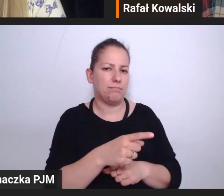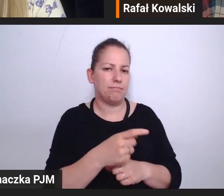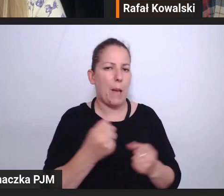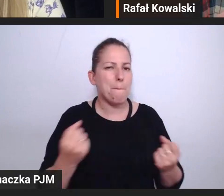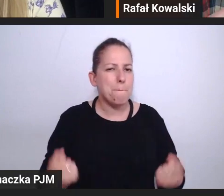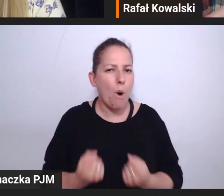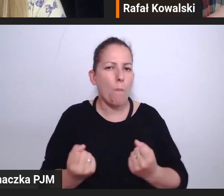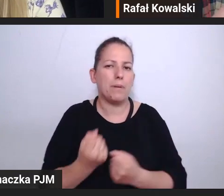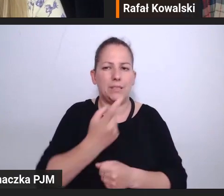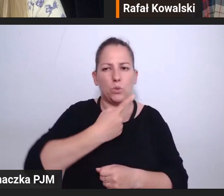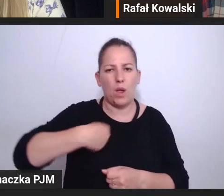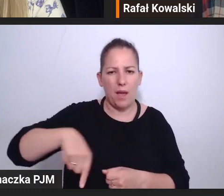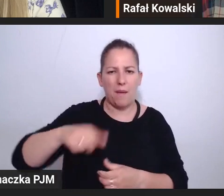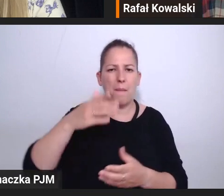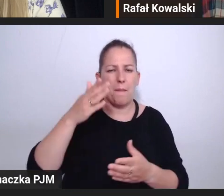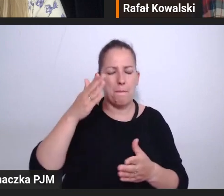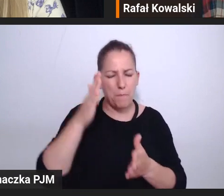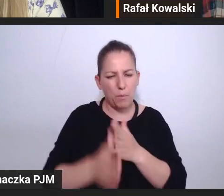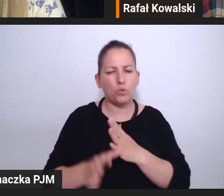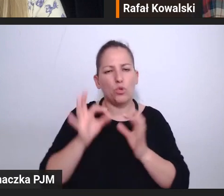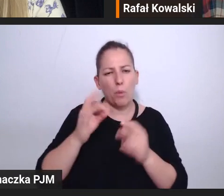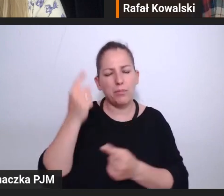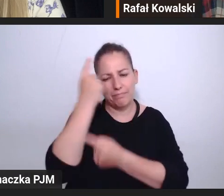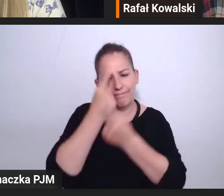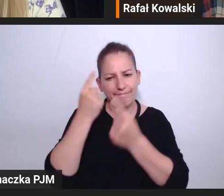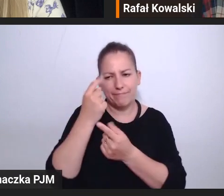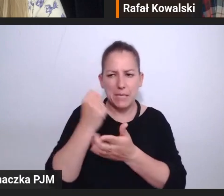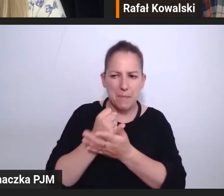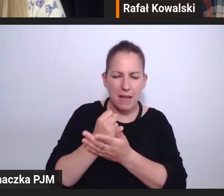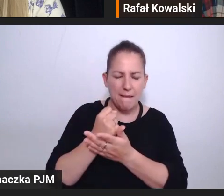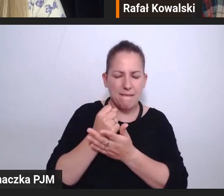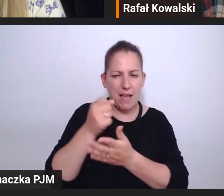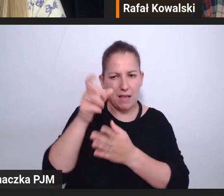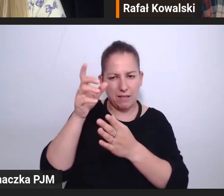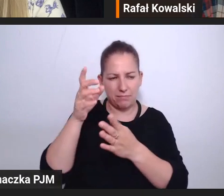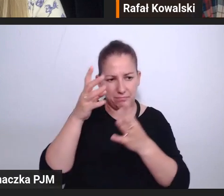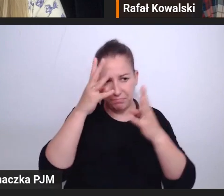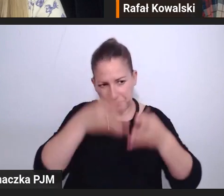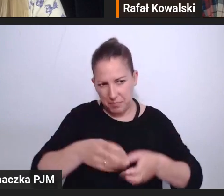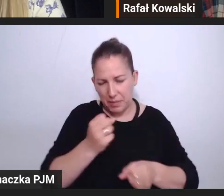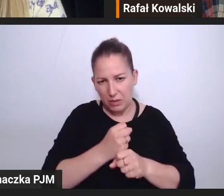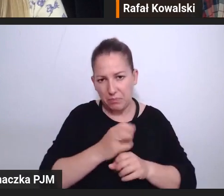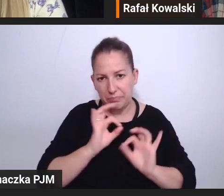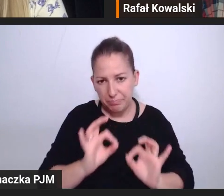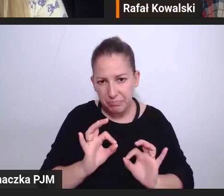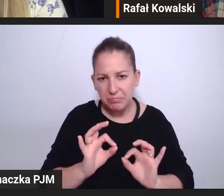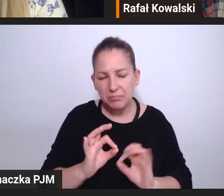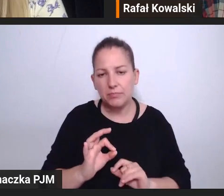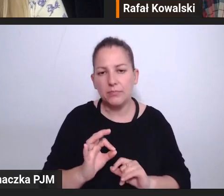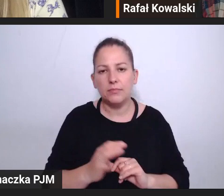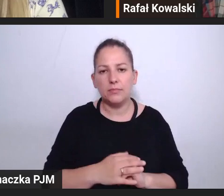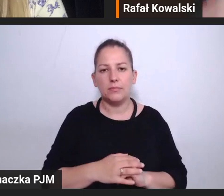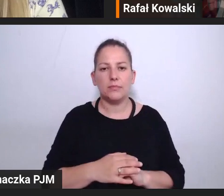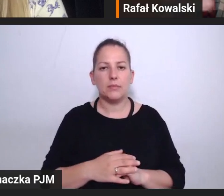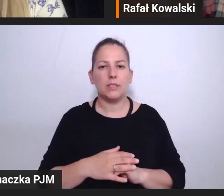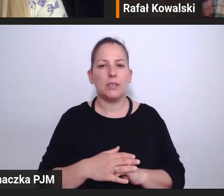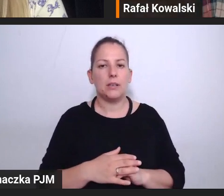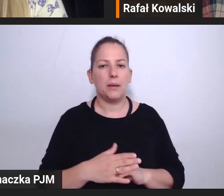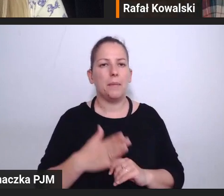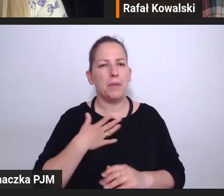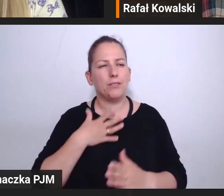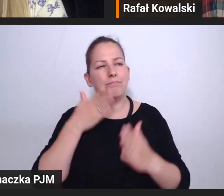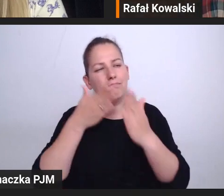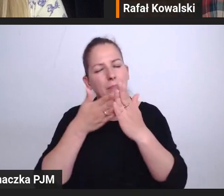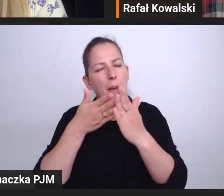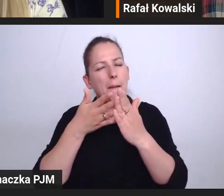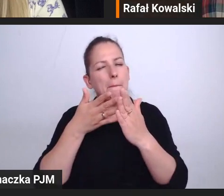mobilizuje, żeby po prostu przemyśleć dobrze te sprawy, prawda? Żeby sobie to zaplanować, żeby to no, mieć właśnie już taką perspektywę.